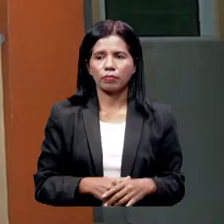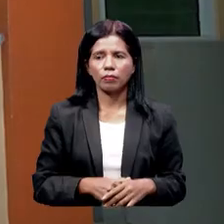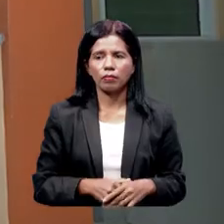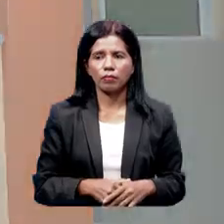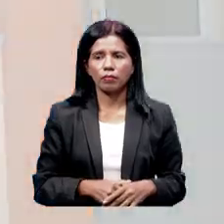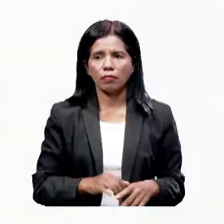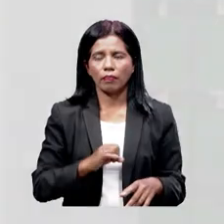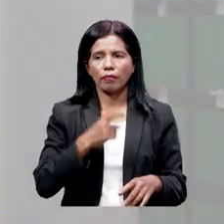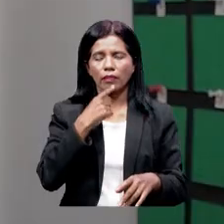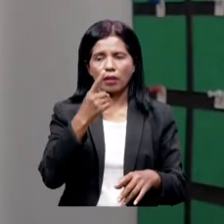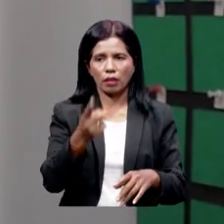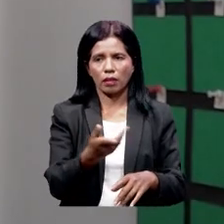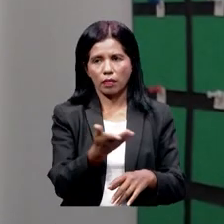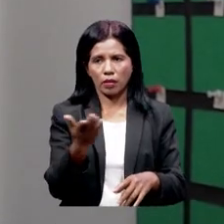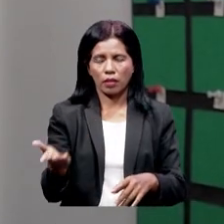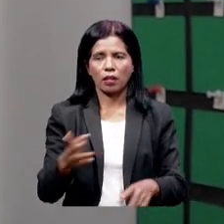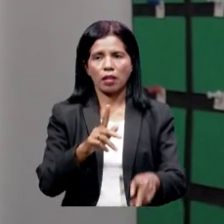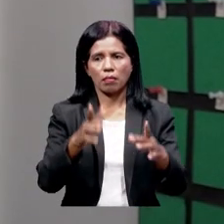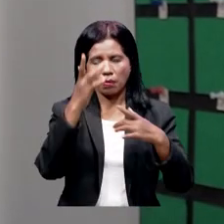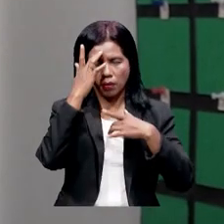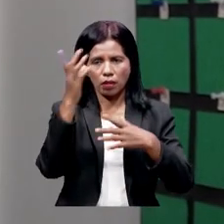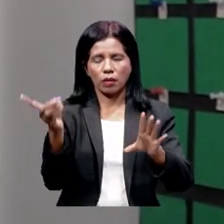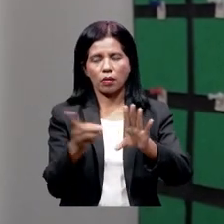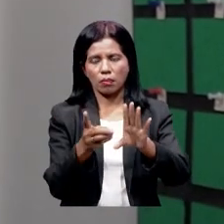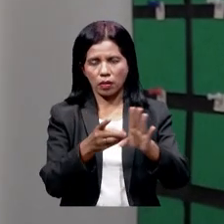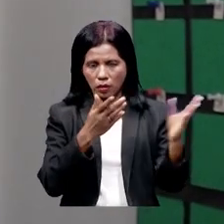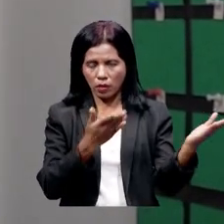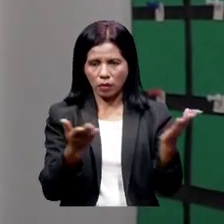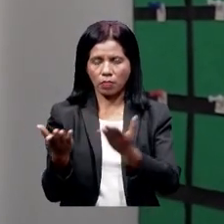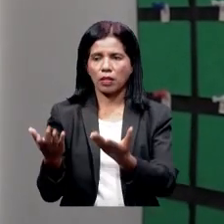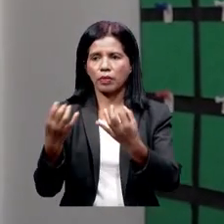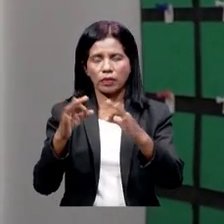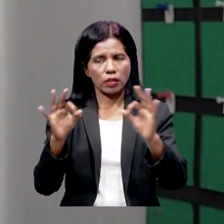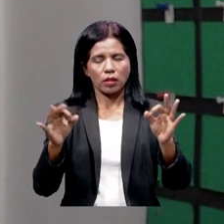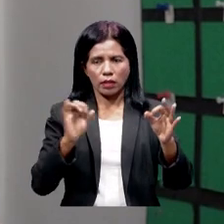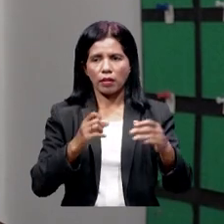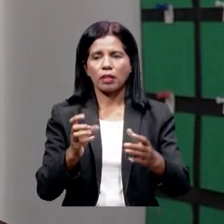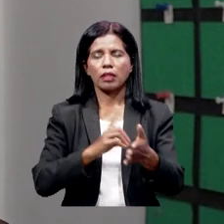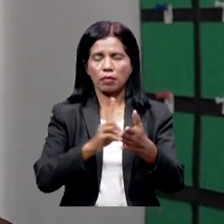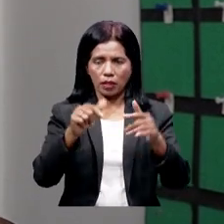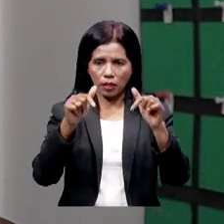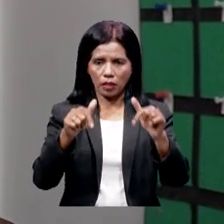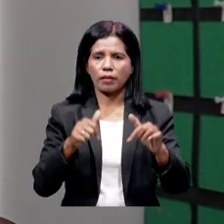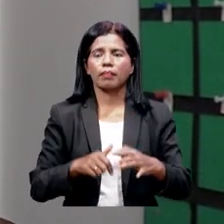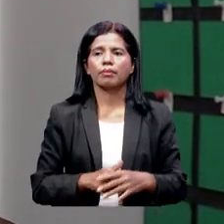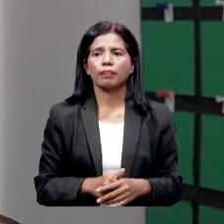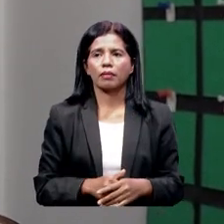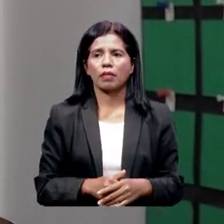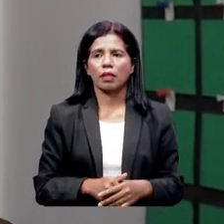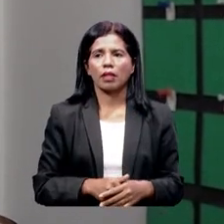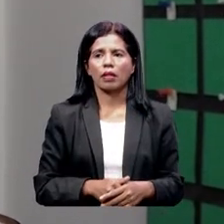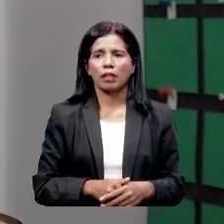inyabdiya ba alin sira katak pasi sa sa dokumen sira ni matama mai kona hutu ne ba na. Agora semana ira ne nian de ne por volta